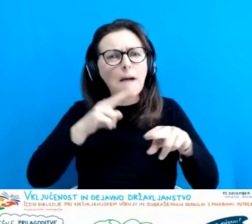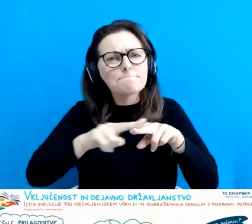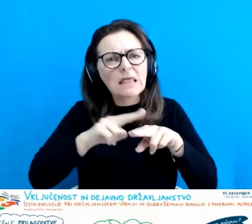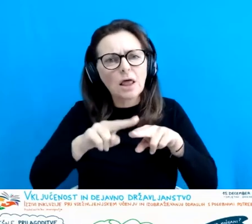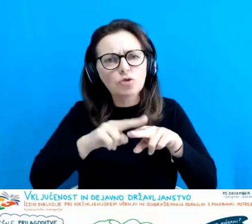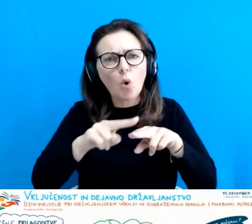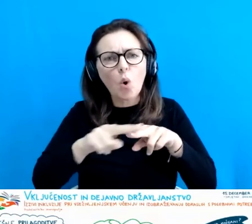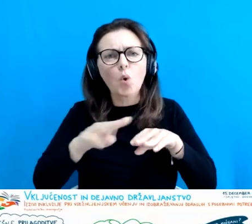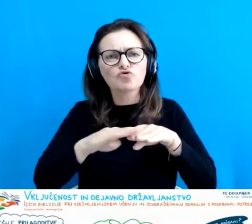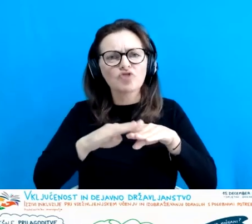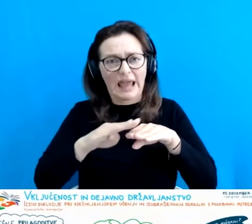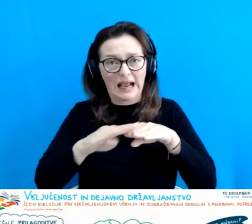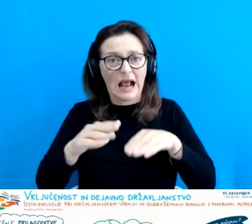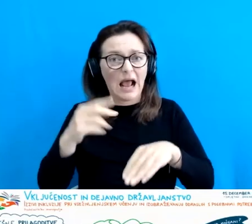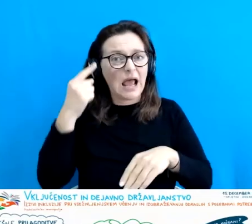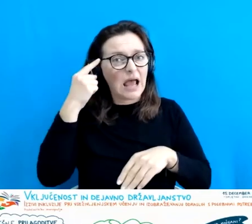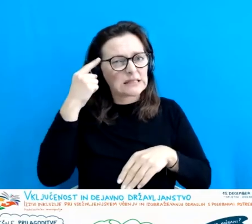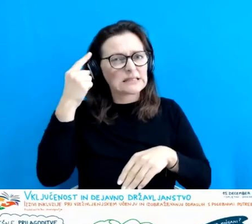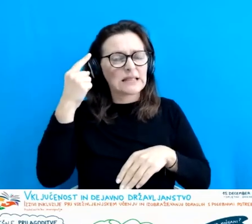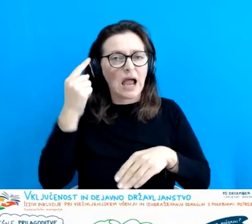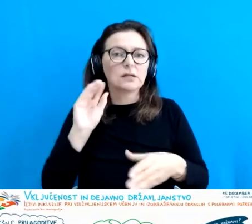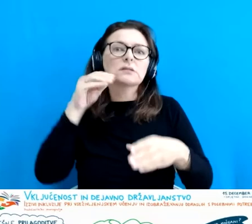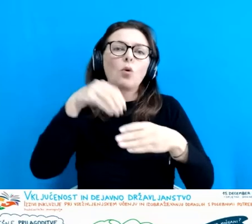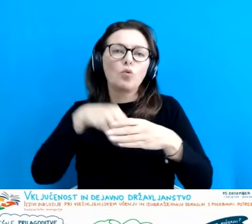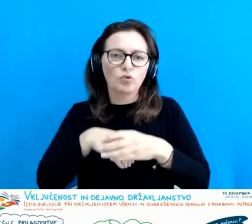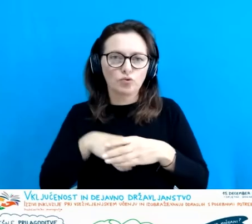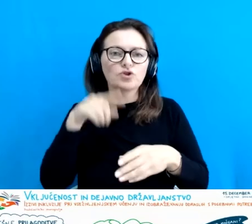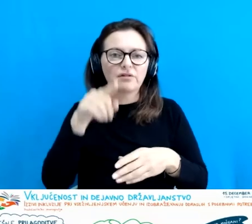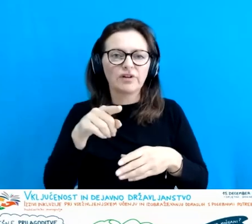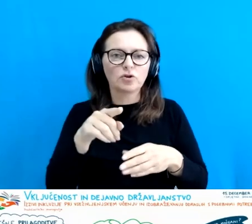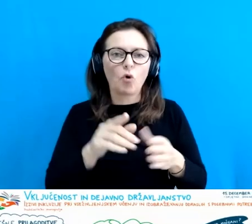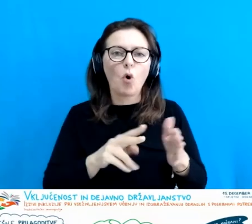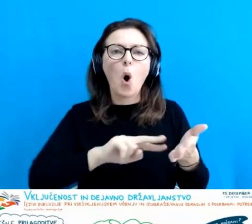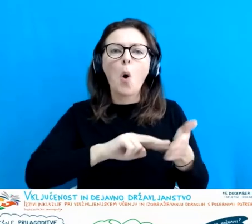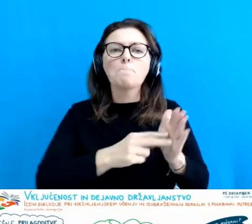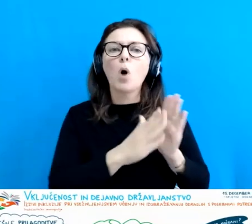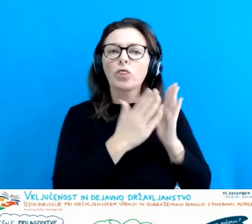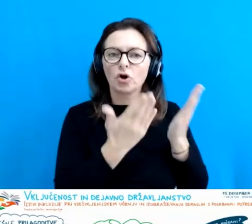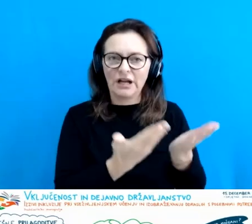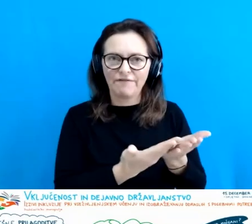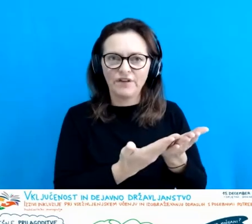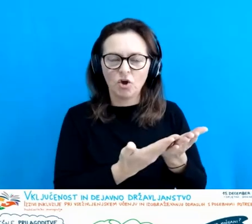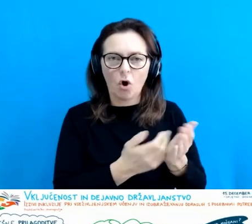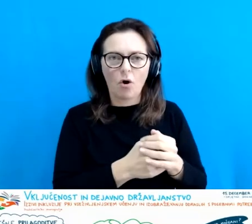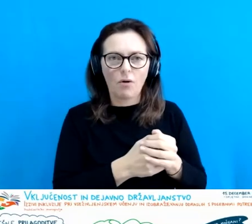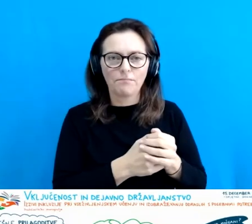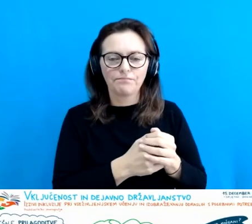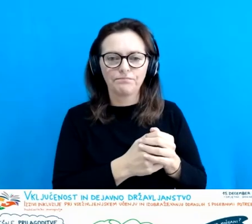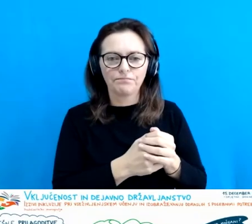metodološkega znanja ste vključili v to monografijo. Ne? In